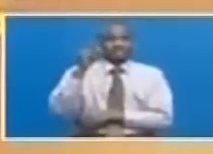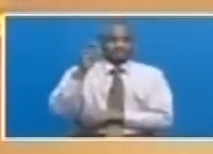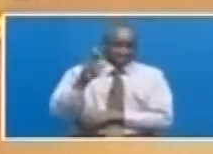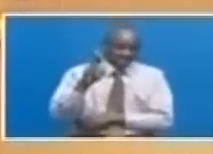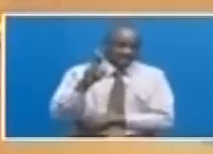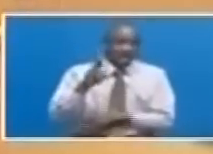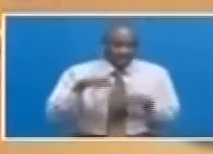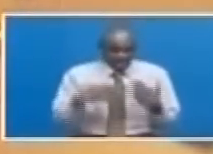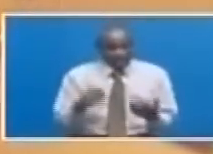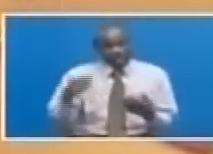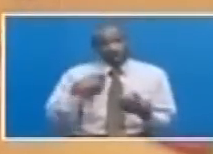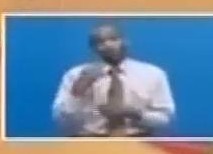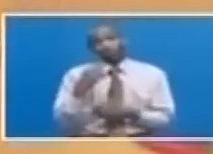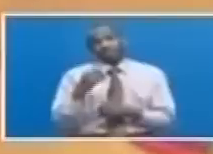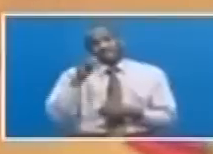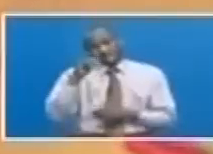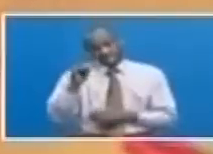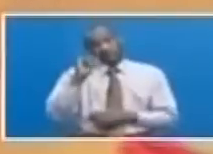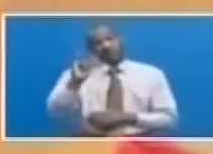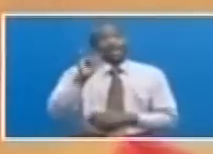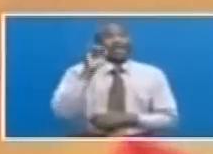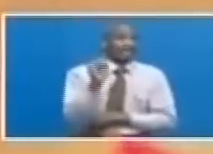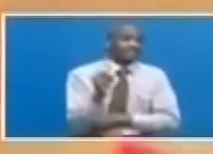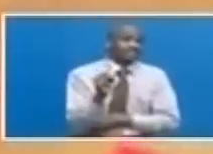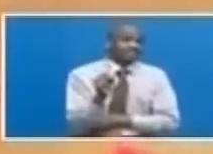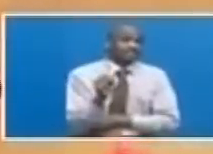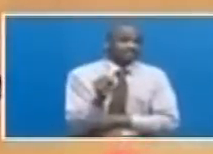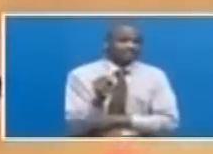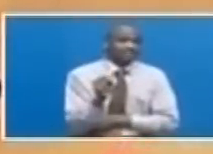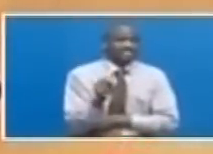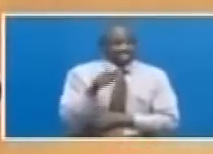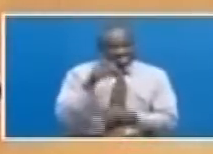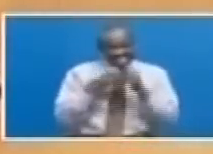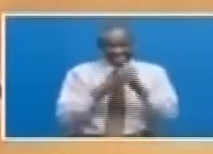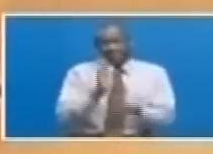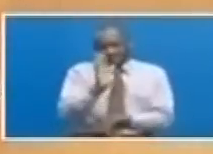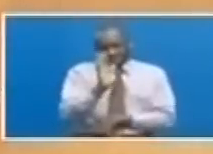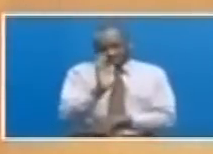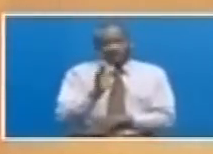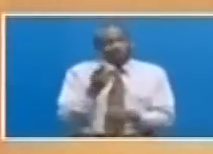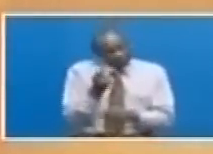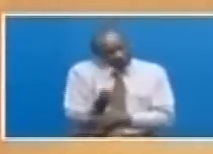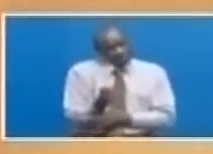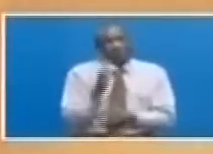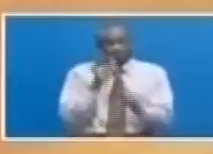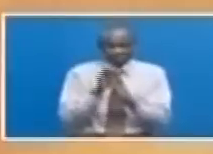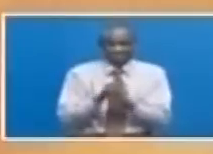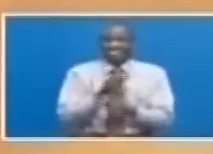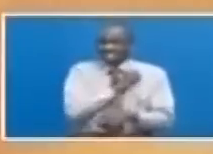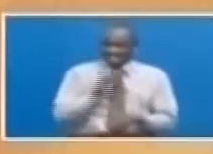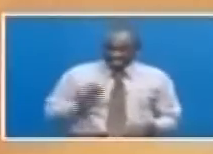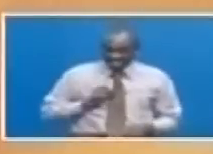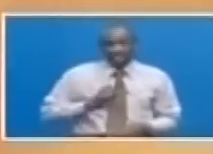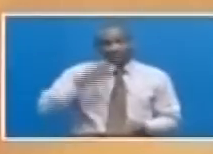ile ya vijana wa huduma kwa taifa maarufu kama NYS. Kiongozi walio wachache katika bunge la seneti